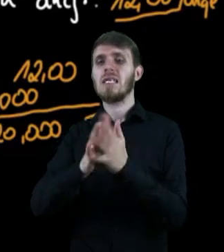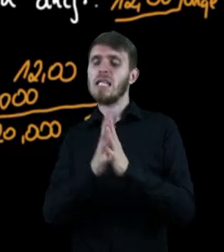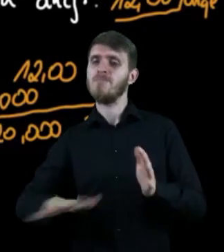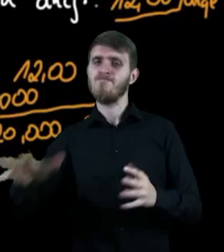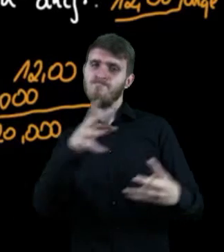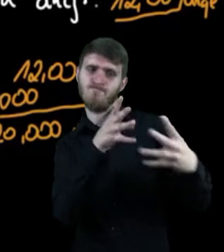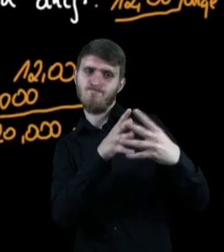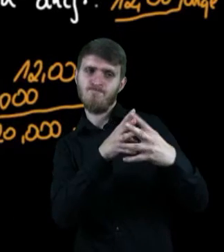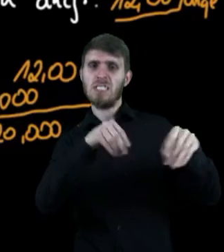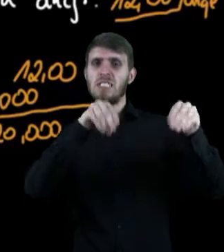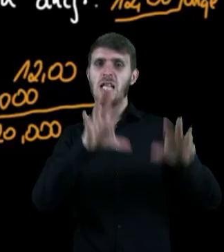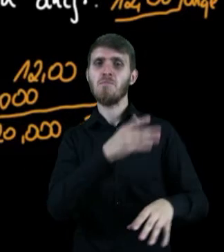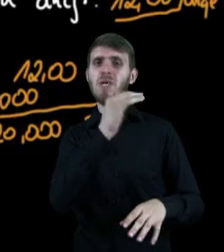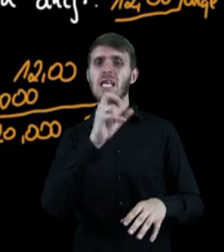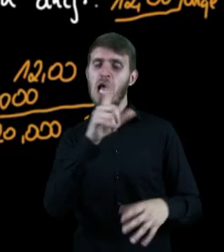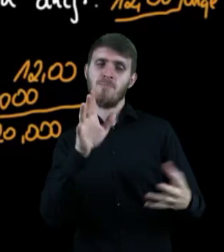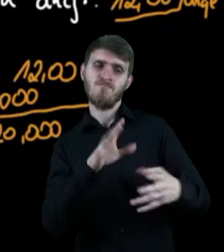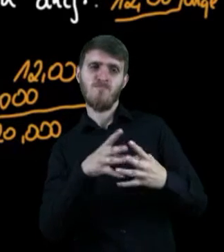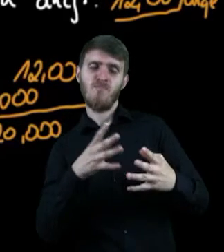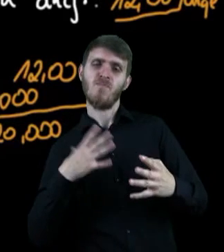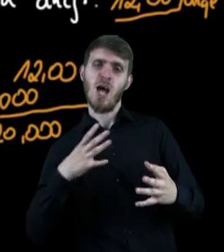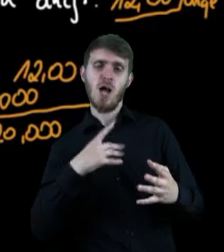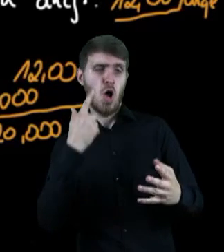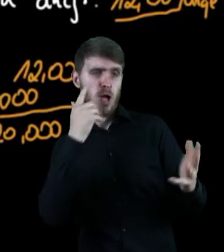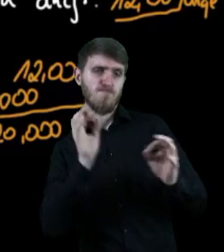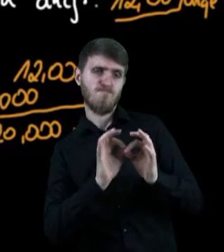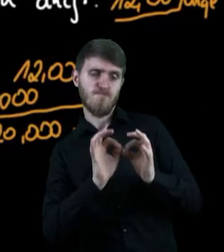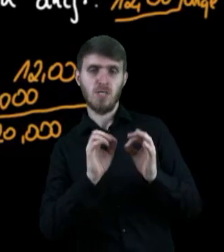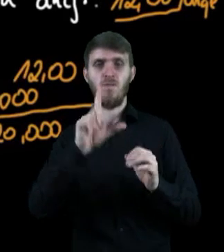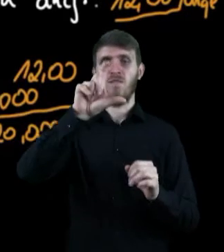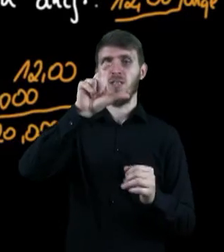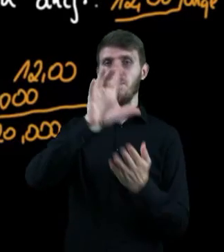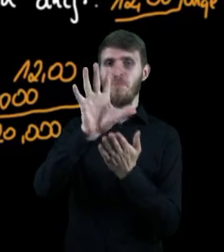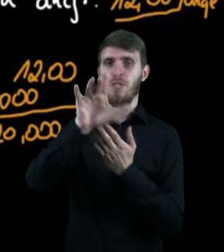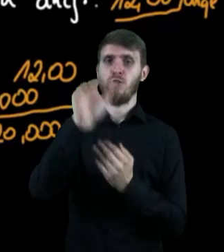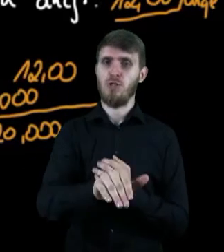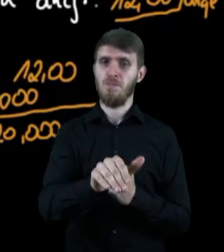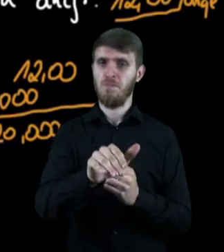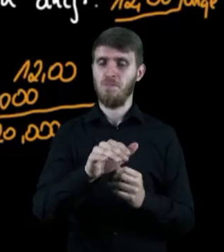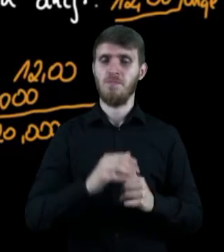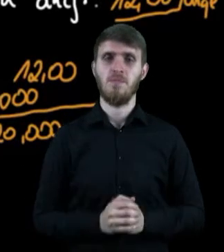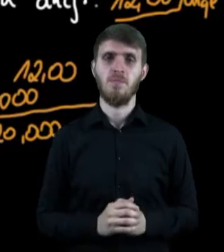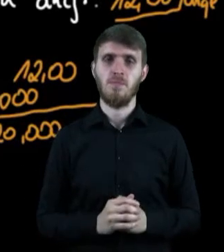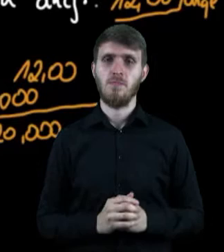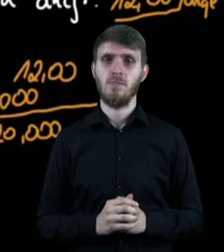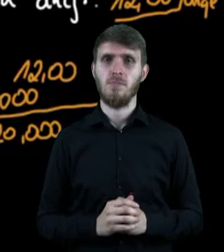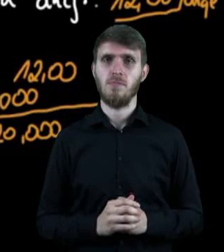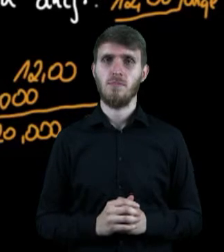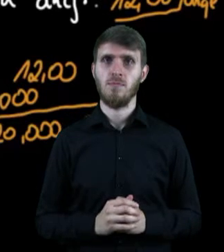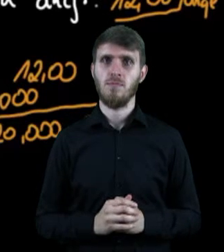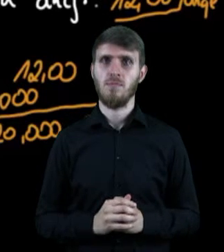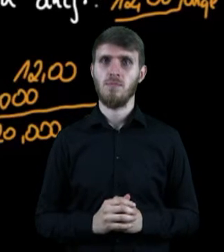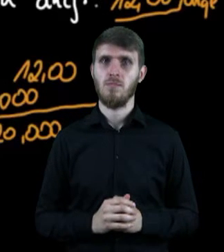przypadku sklepu Michała, jak i Jacka, to mówimy, że rynek wycenia kapitał własny przedsiębiorstwa